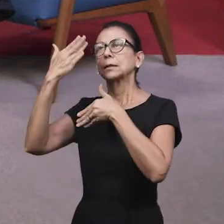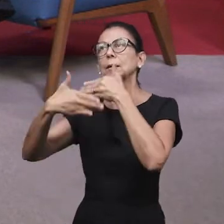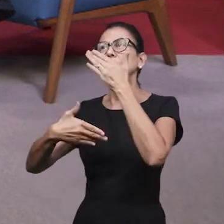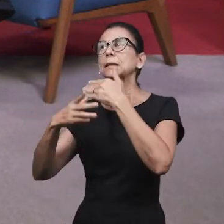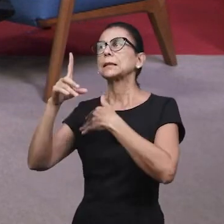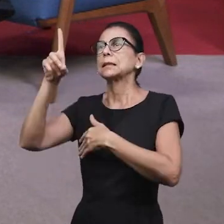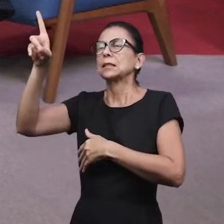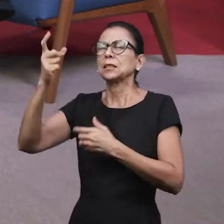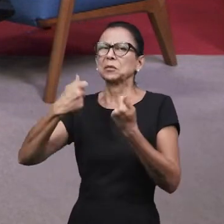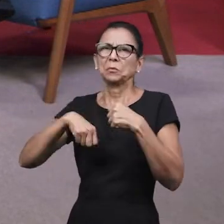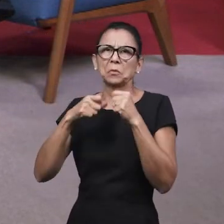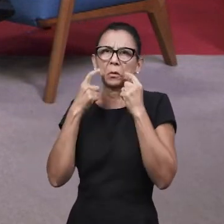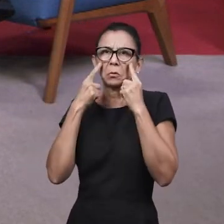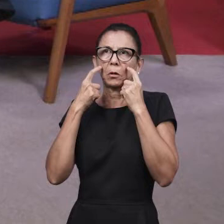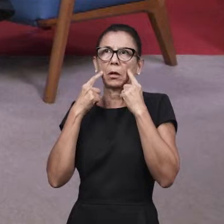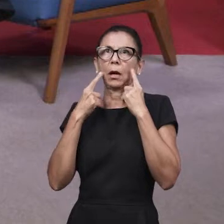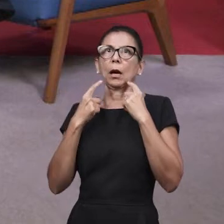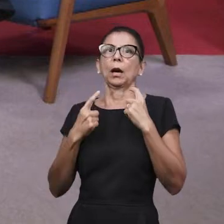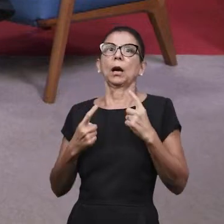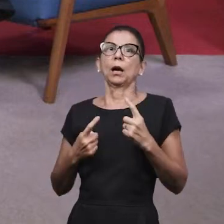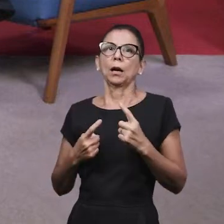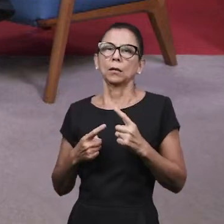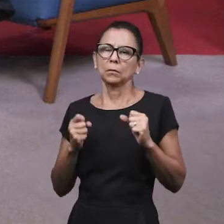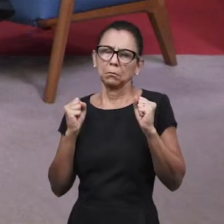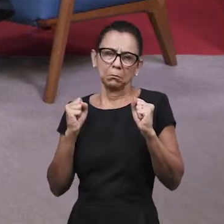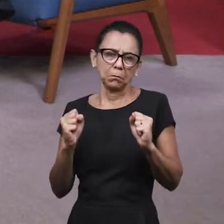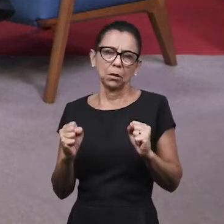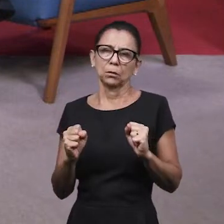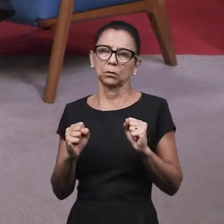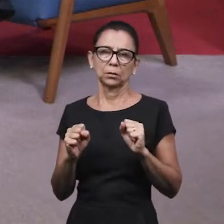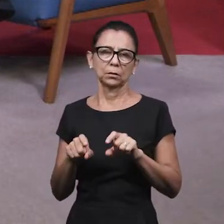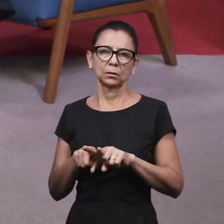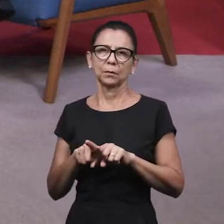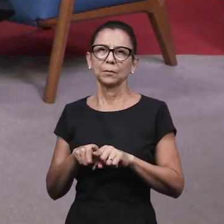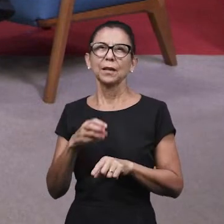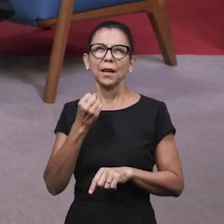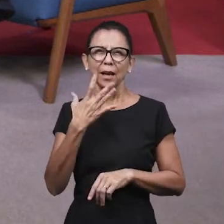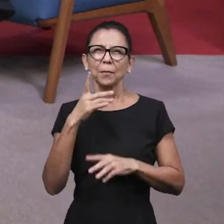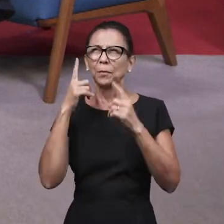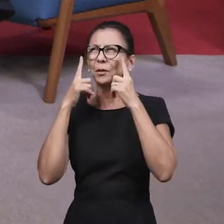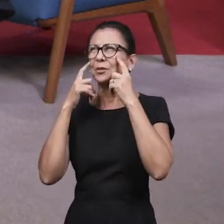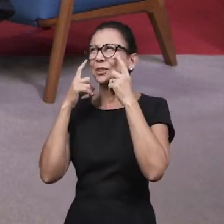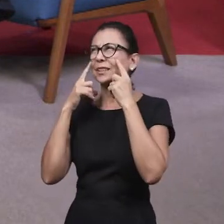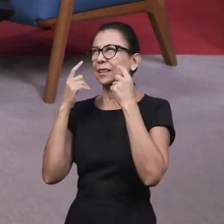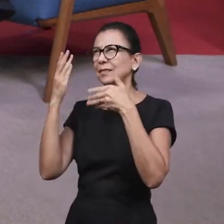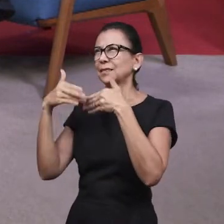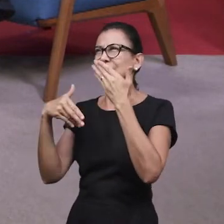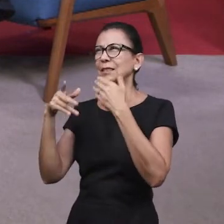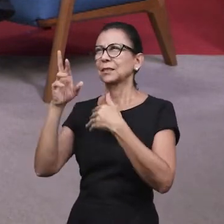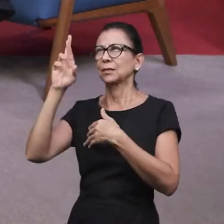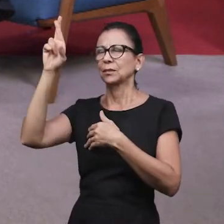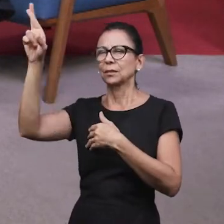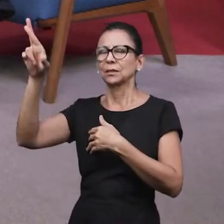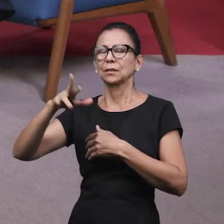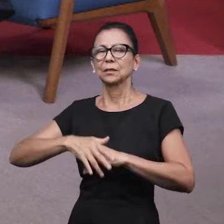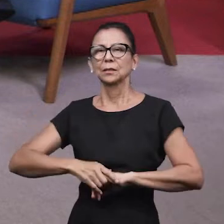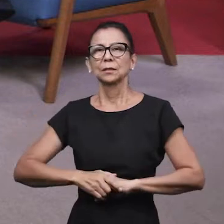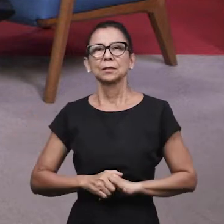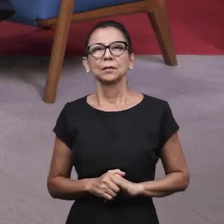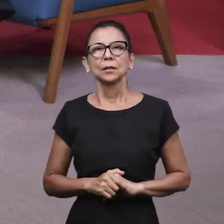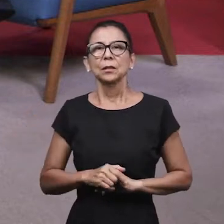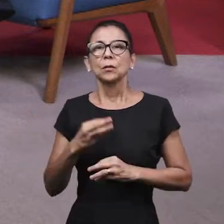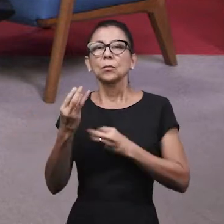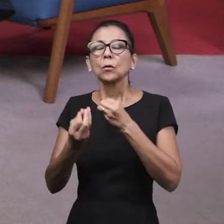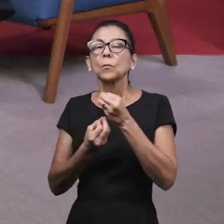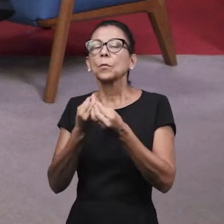pleurer littéralement, même si on le fait des fois, n'est-ce pas? Il est bien de le faire devant le Seigneur, mais pas seulement cela.